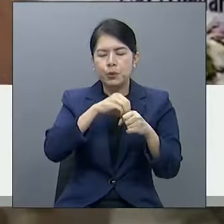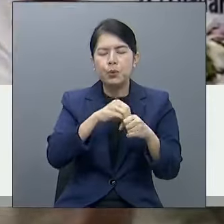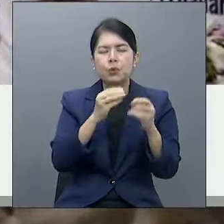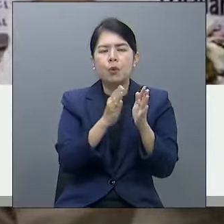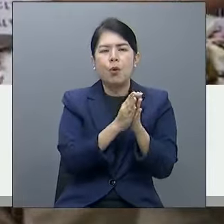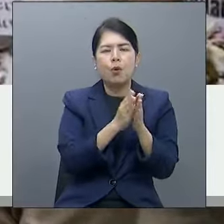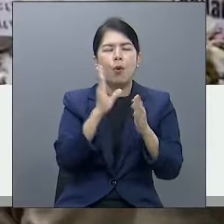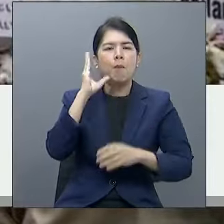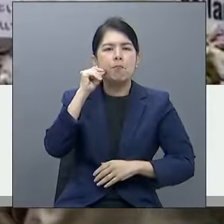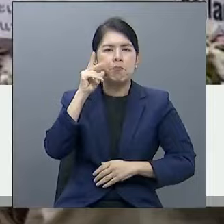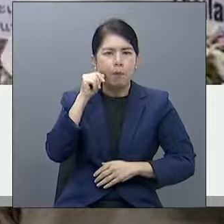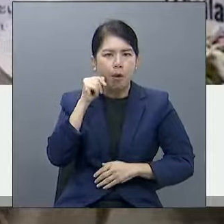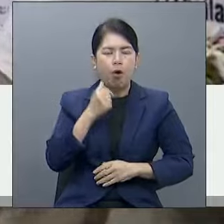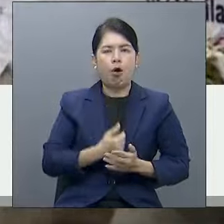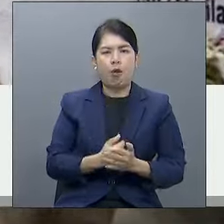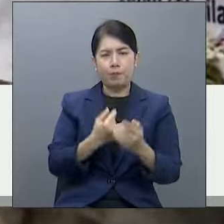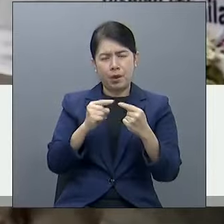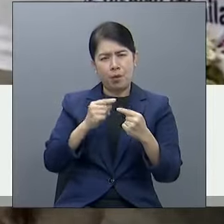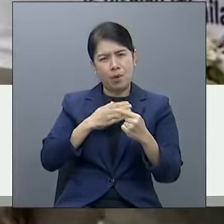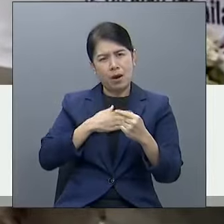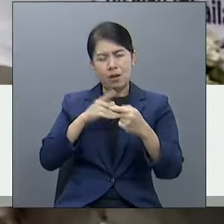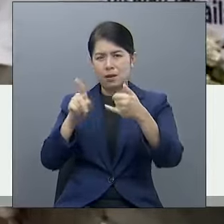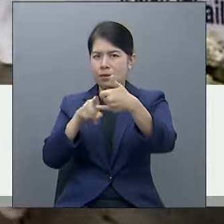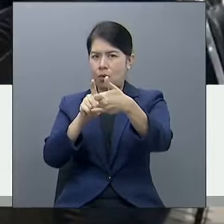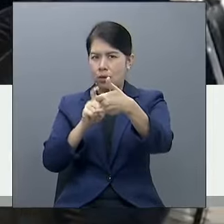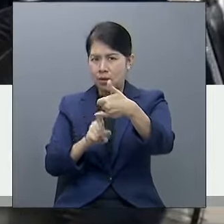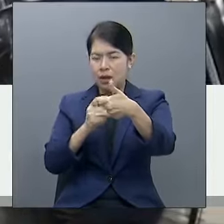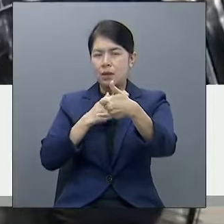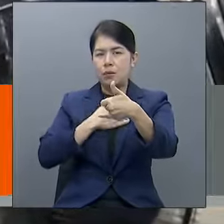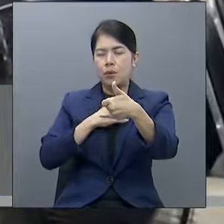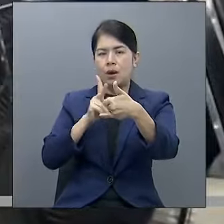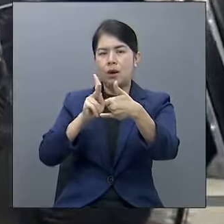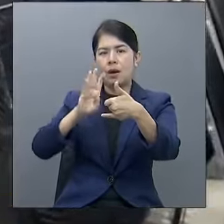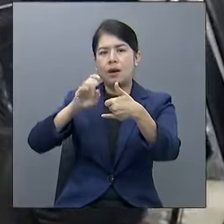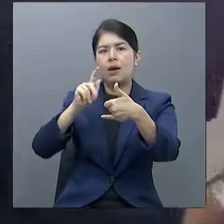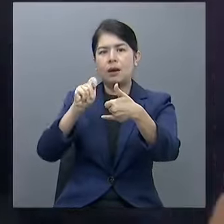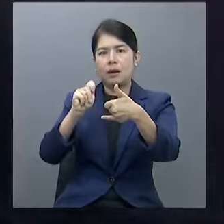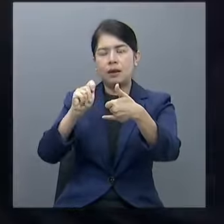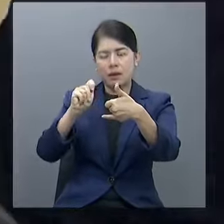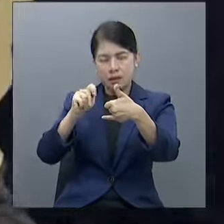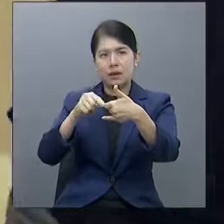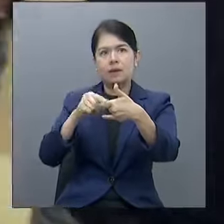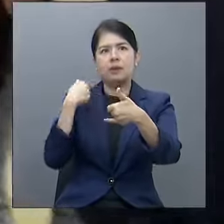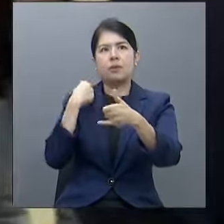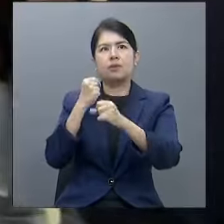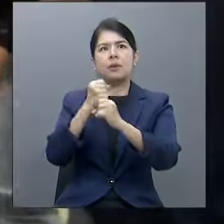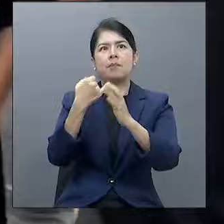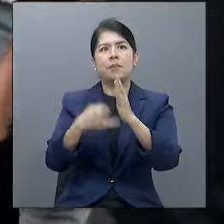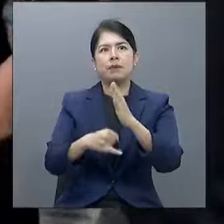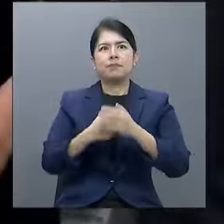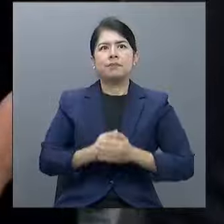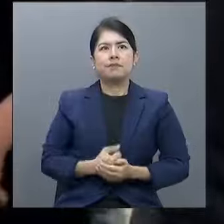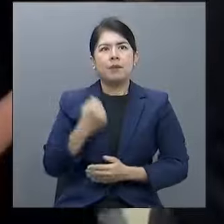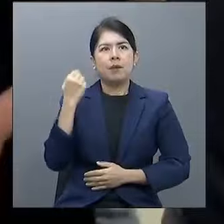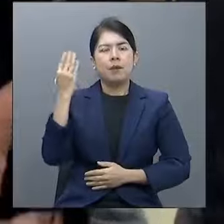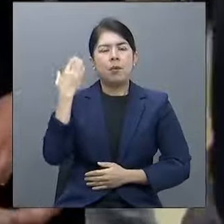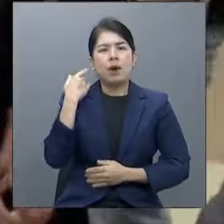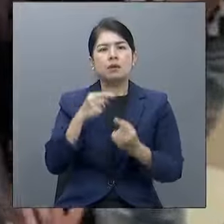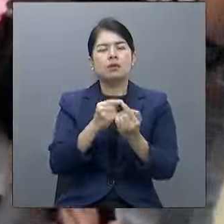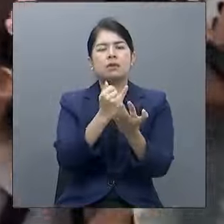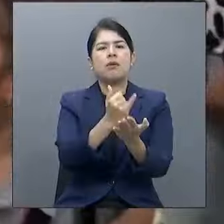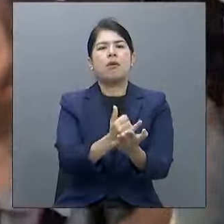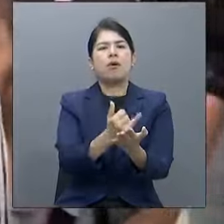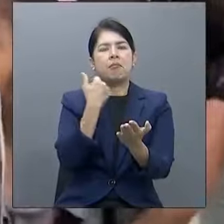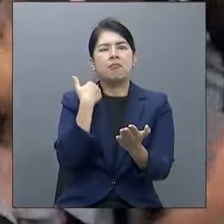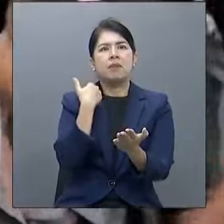อมรับค่ะว่าสงสัยว่านายกิตเป็นคนที่ลงมือก่อเหตุ ขณะที่งานศพเมื่อวานนี้คุณผู้ชมมีกลุ่ม